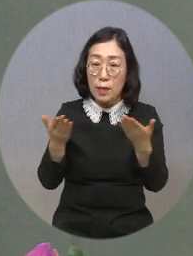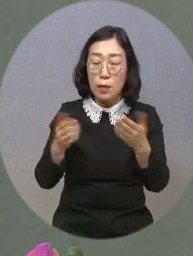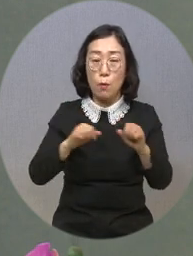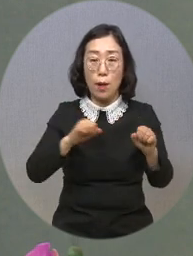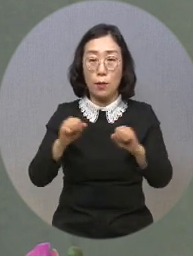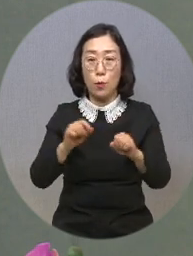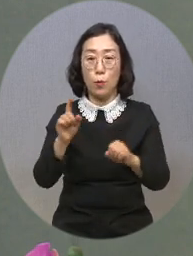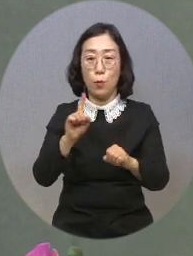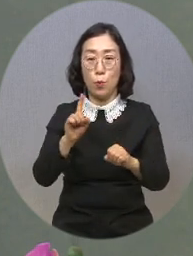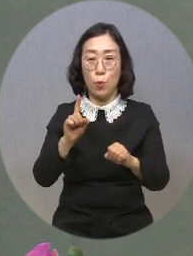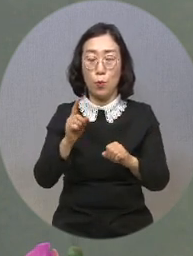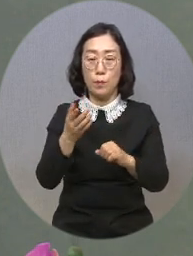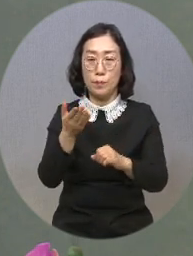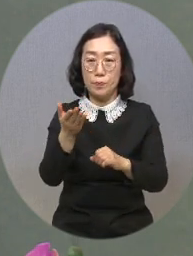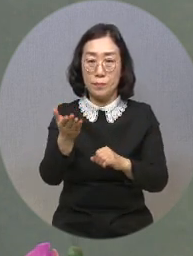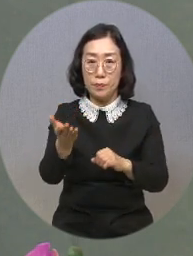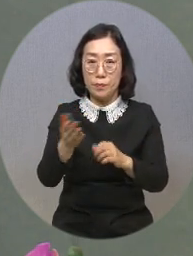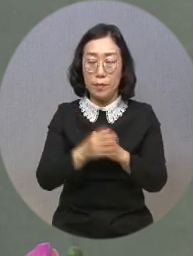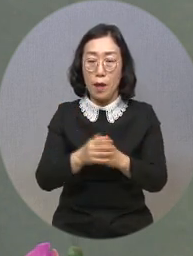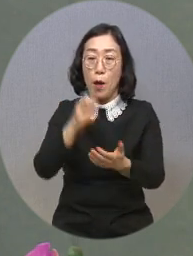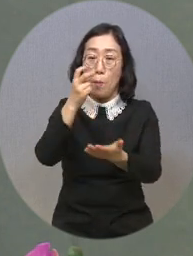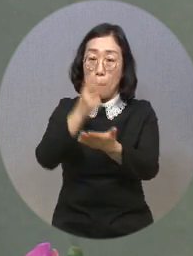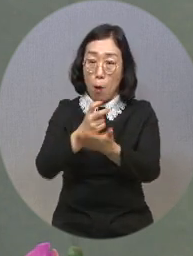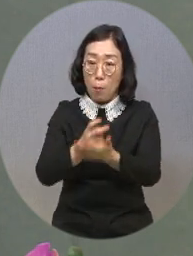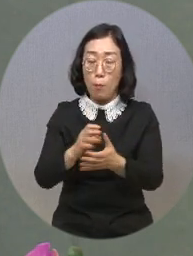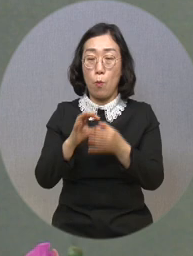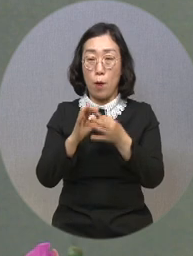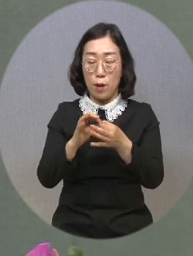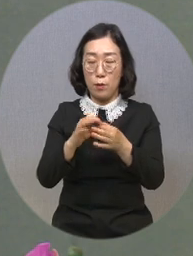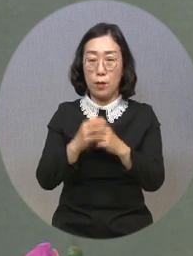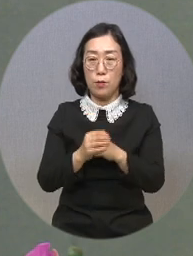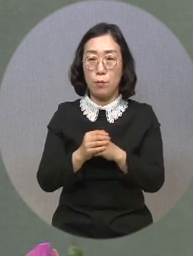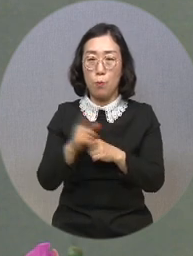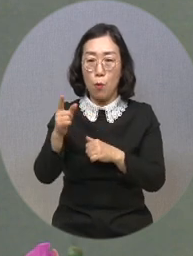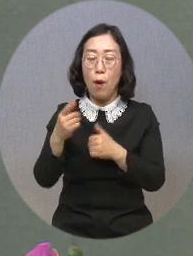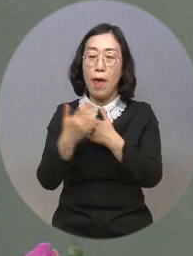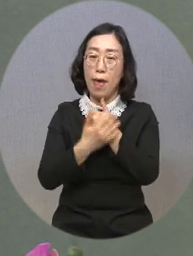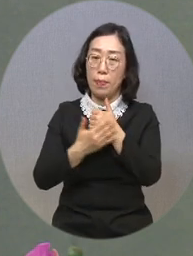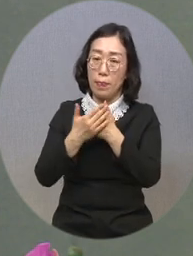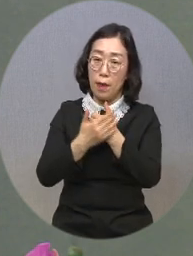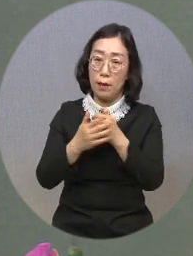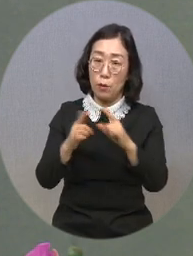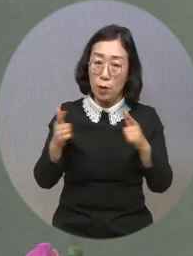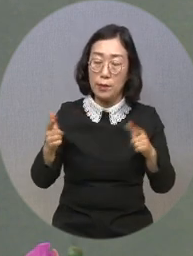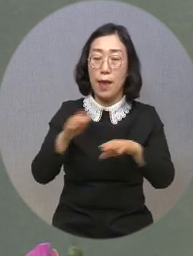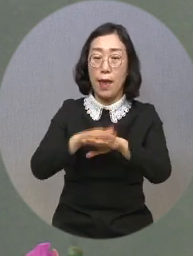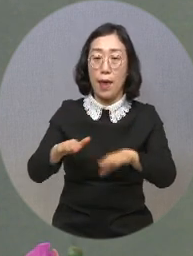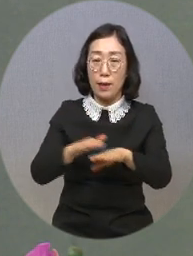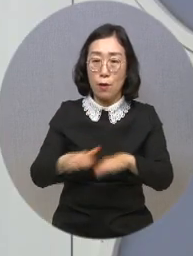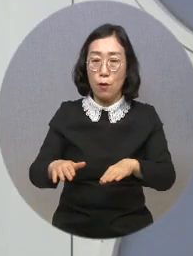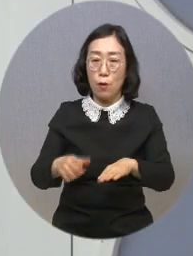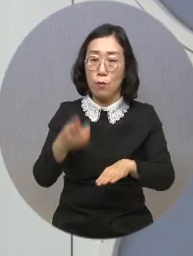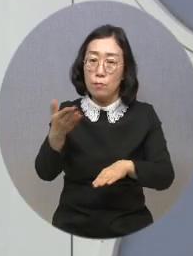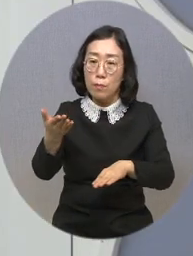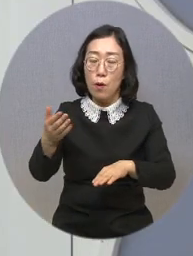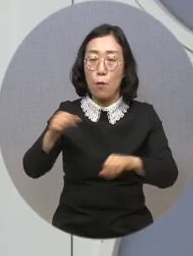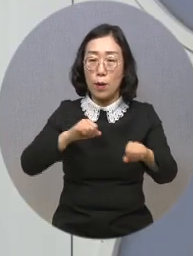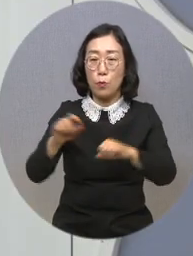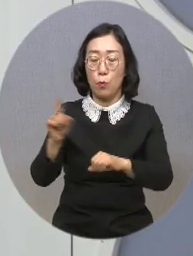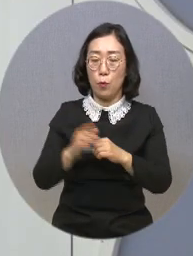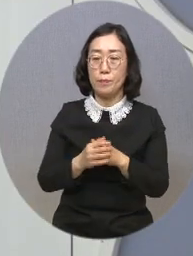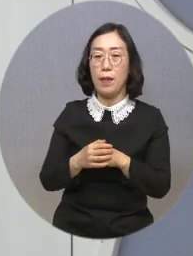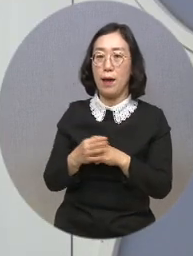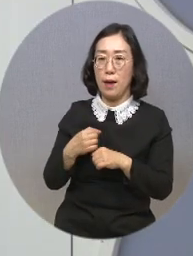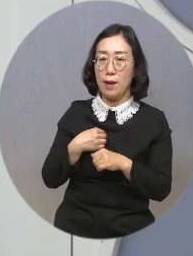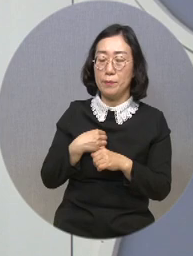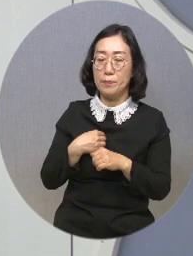서민금융 뭐 법적인 거 또는 혜택 해결점이 뭐였어요? 네, 제가